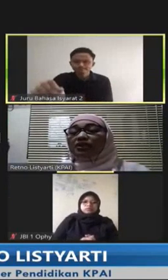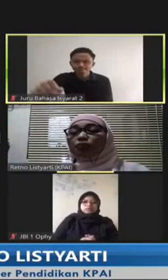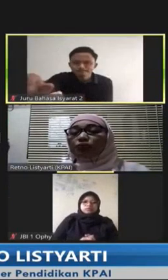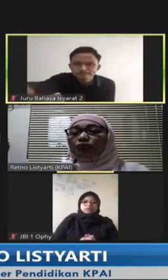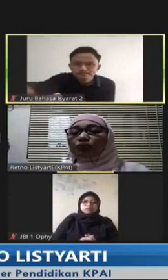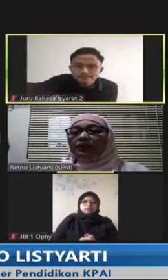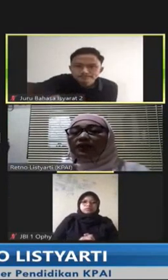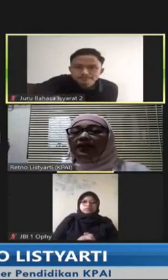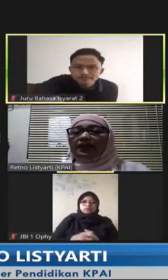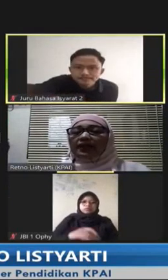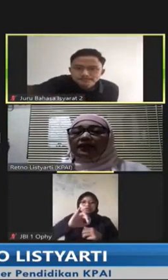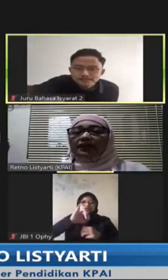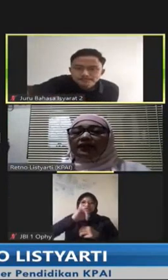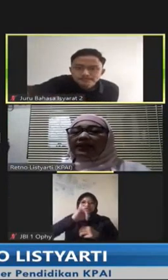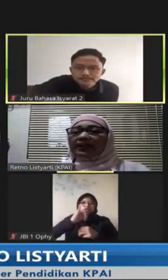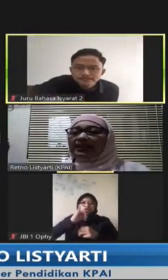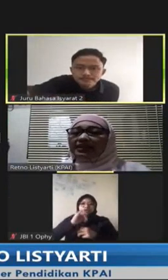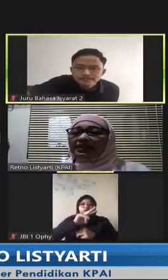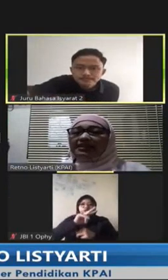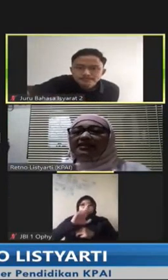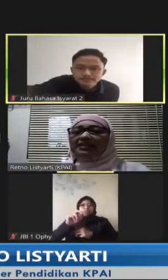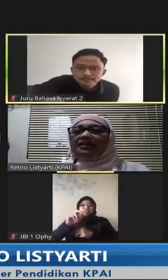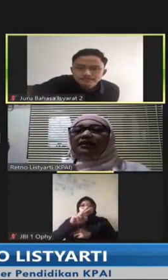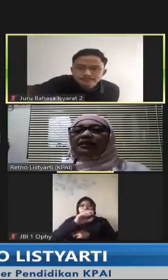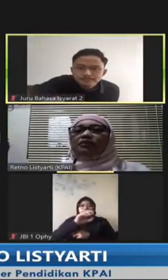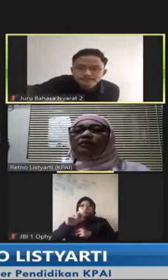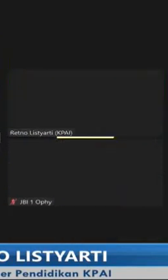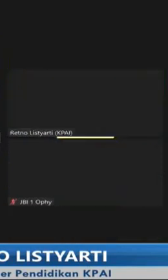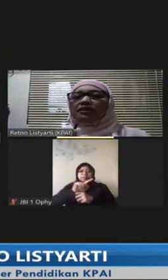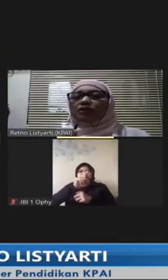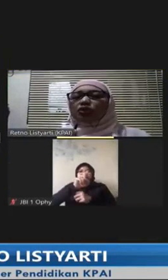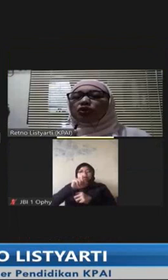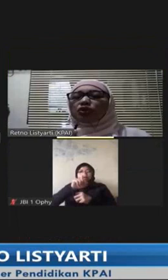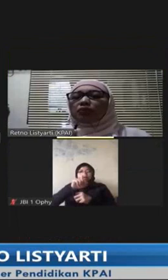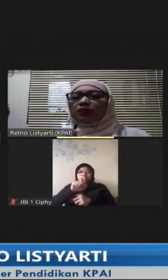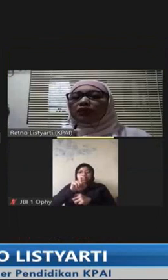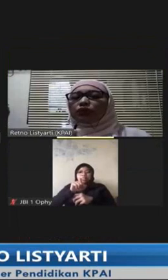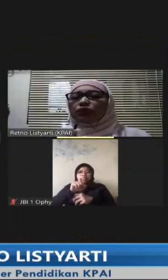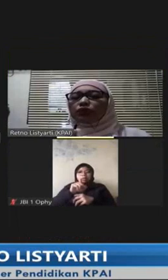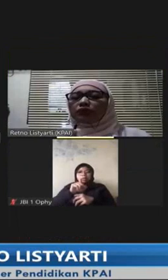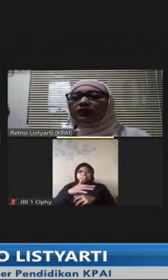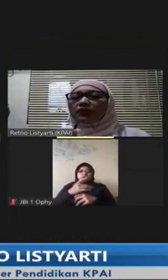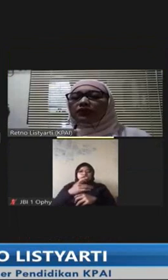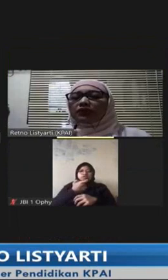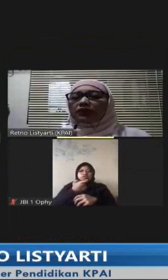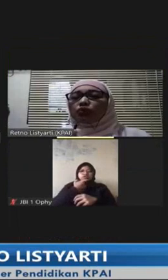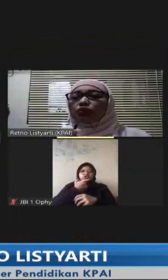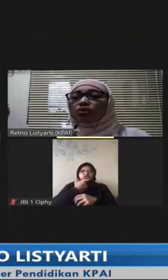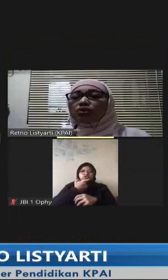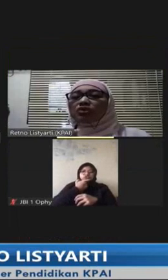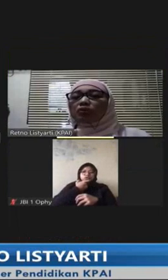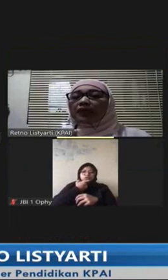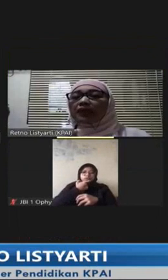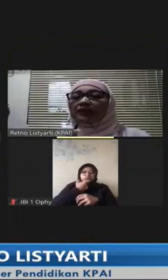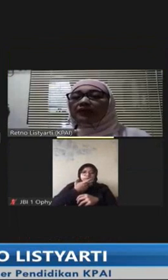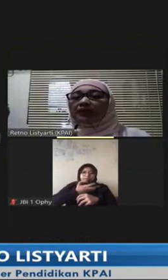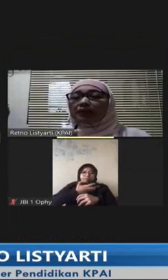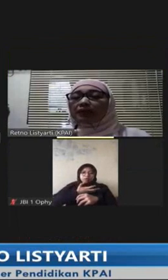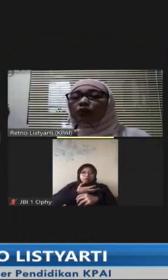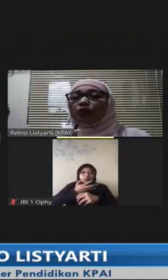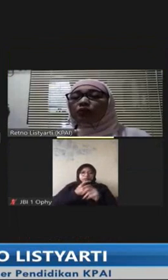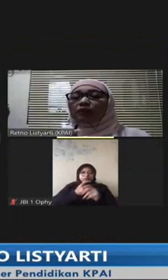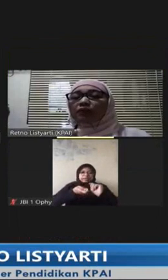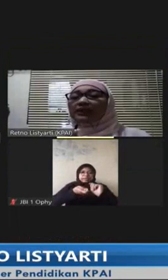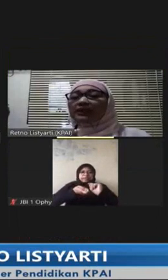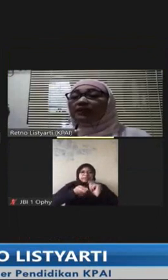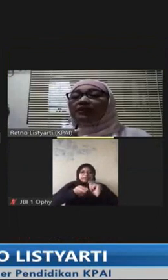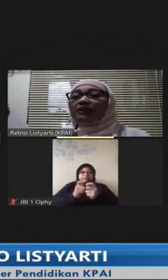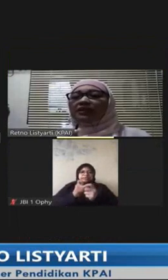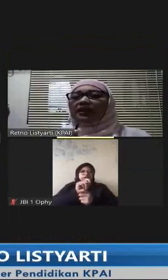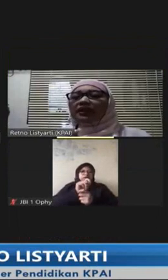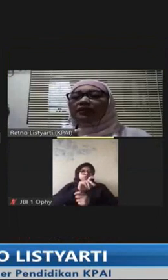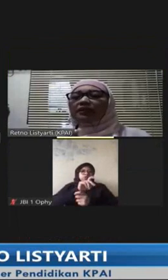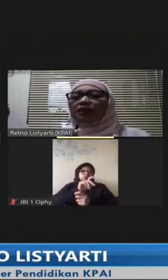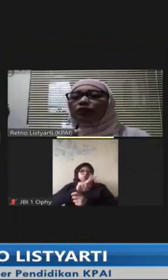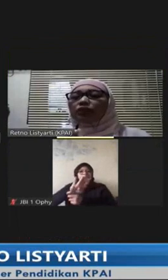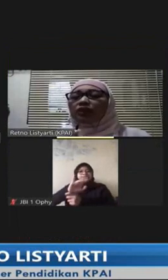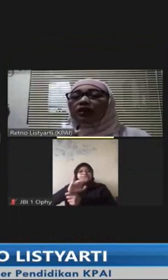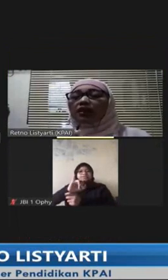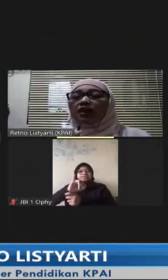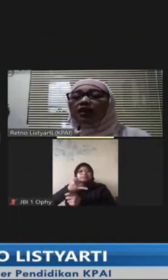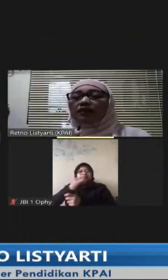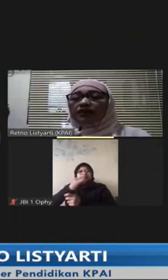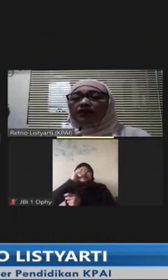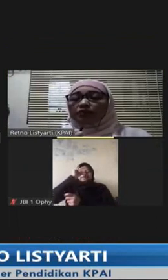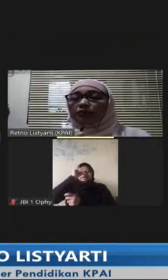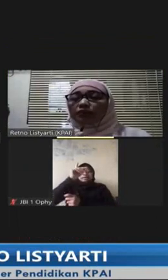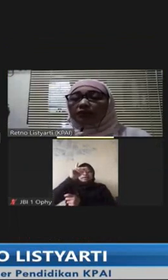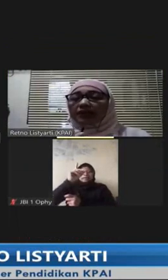isinya 10 pertanyaan saja. Kemudian saya mencoba untuk menguji coba selama 24 jam rencananya begitu